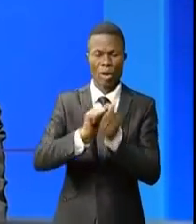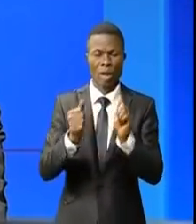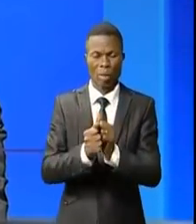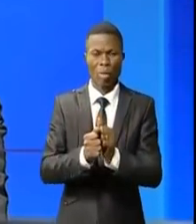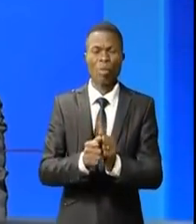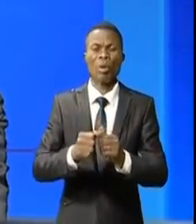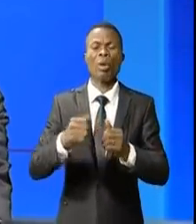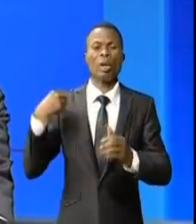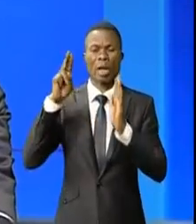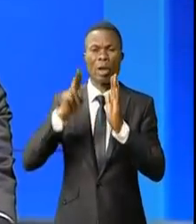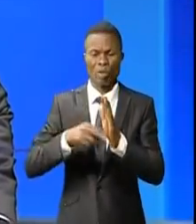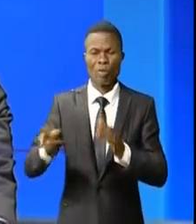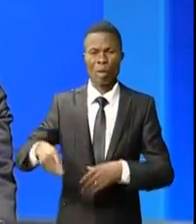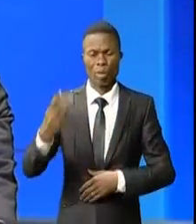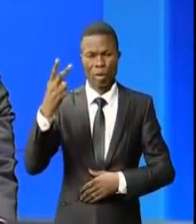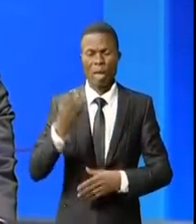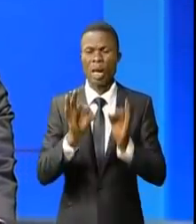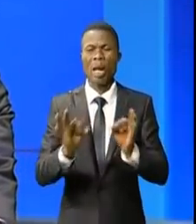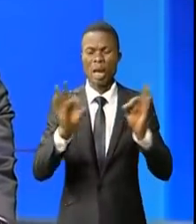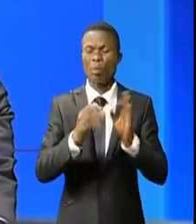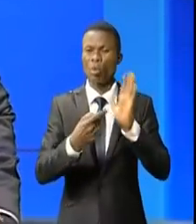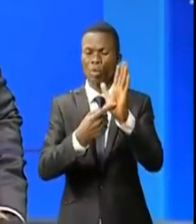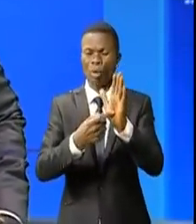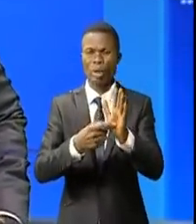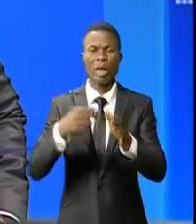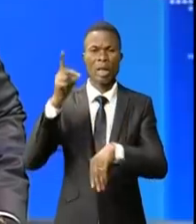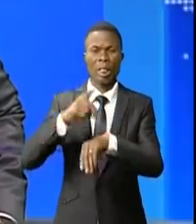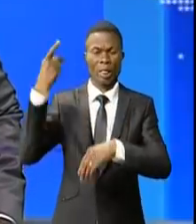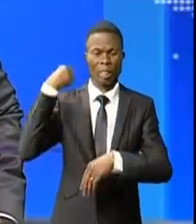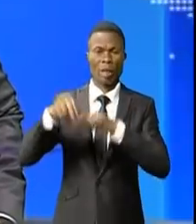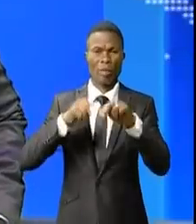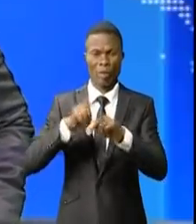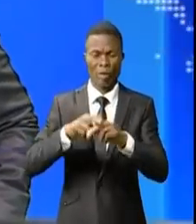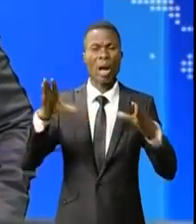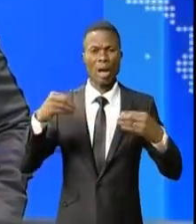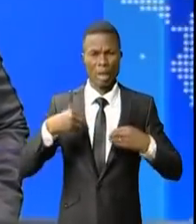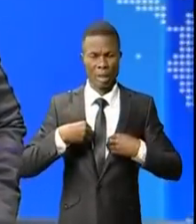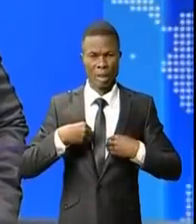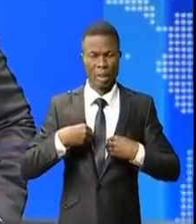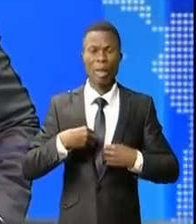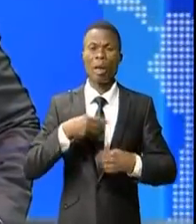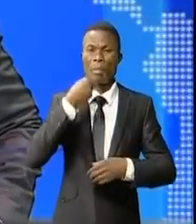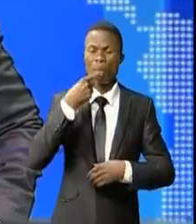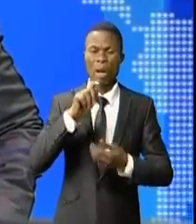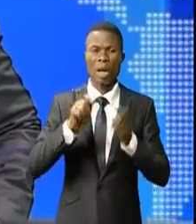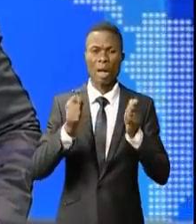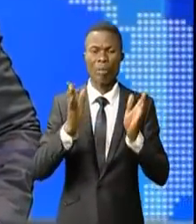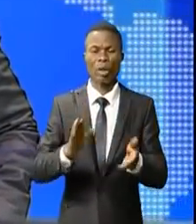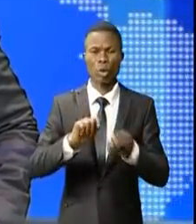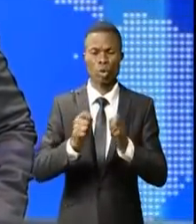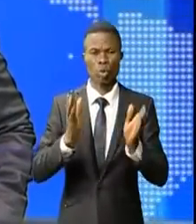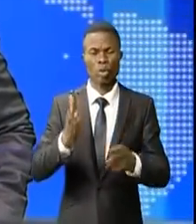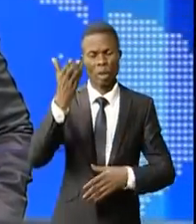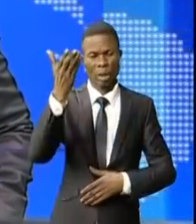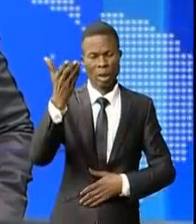revêt toute son importance, comme l'affirme le député national Charles Kiwala. Il est au micro de notre confrère